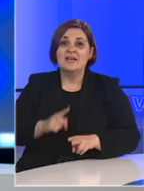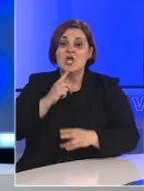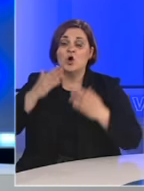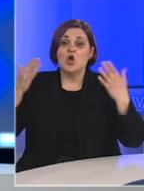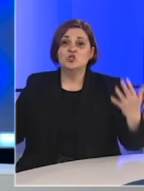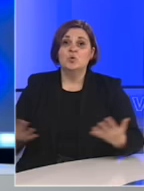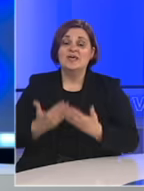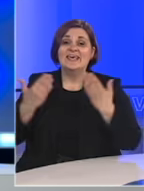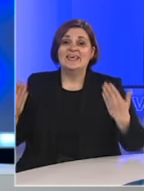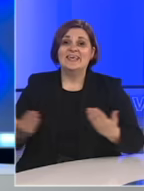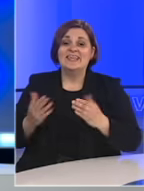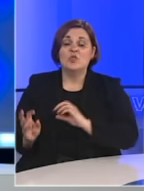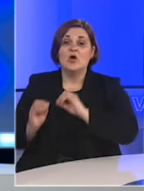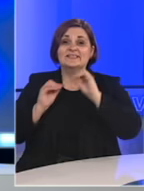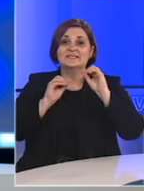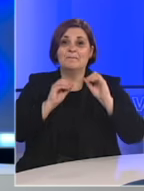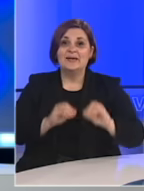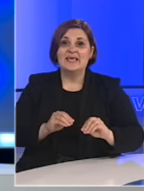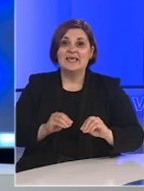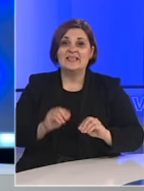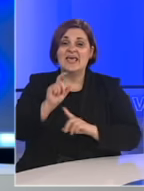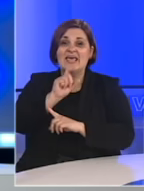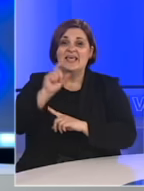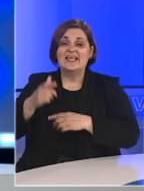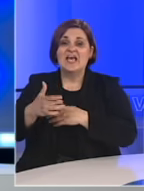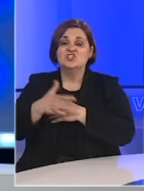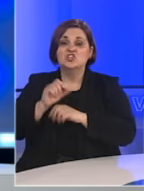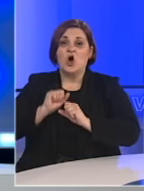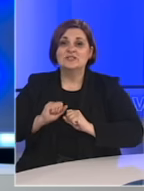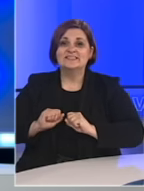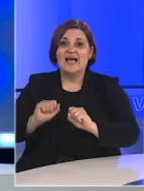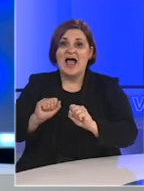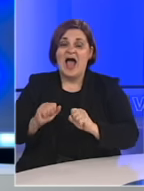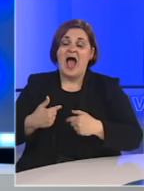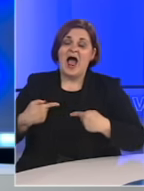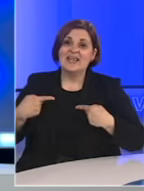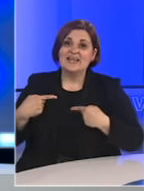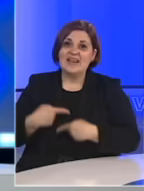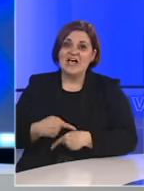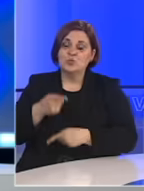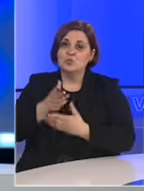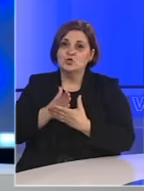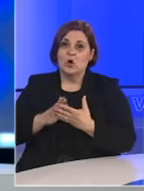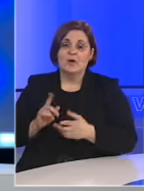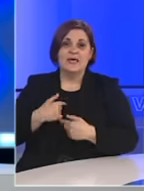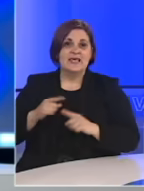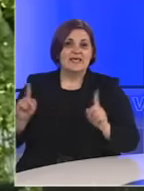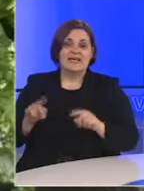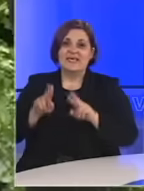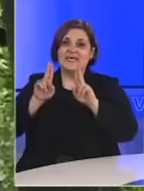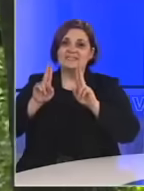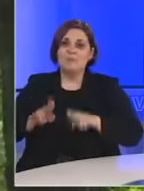hitnu intervenciju i hitno zbrinjavanje u institucije socijalne zaštite, a nažalost u tom dijelu nismo